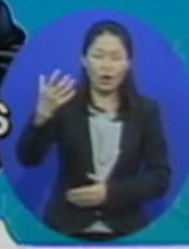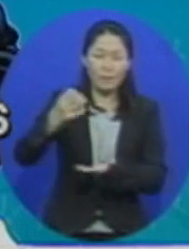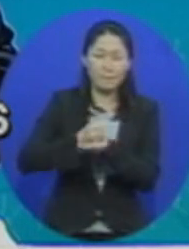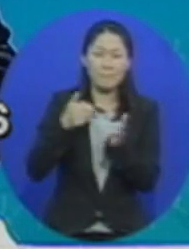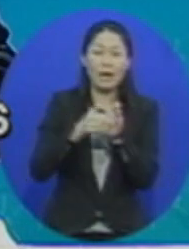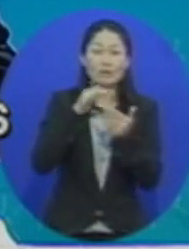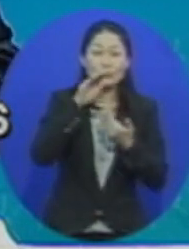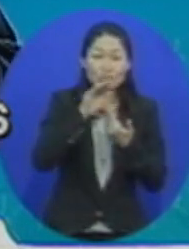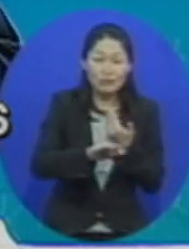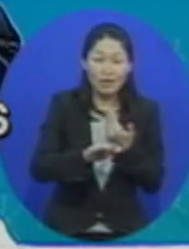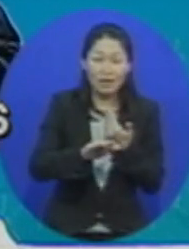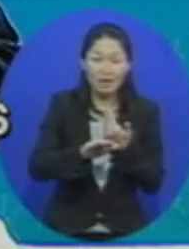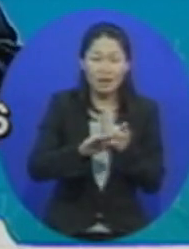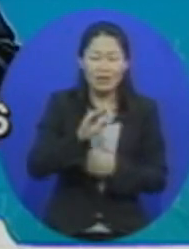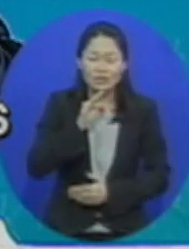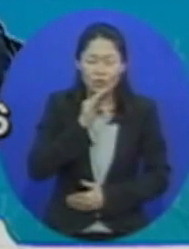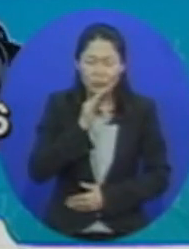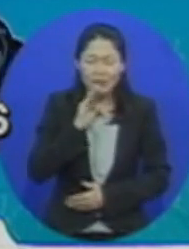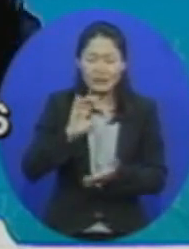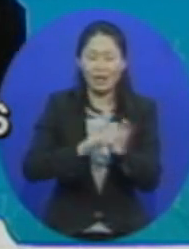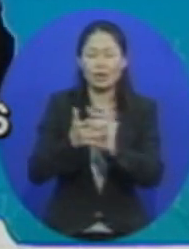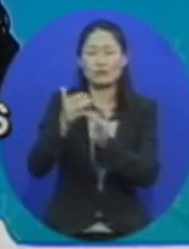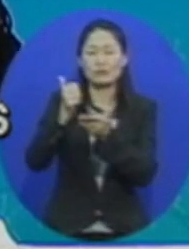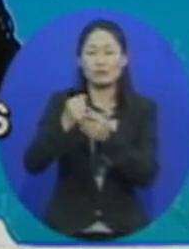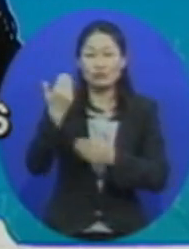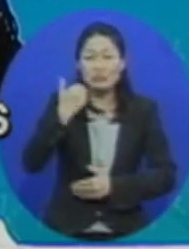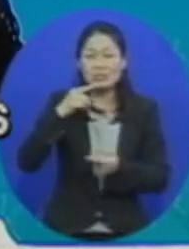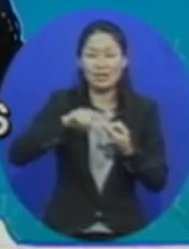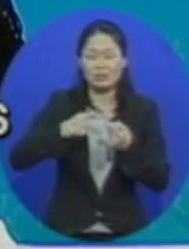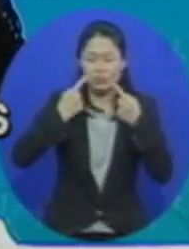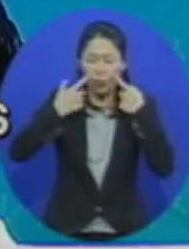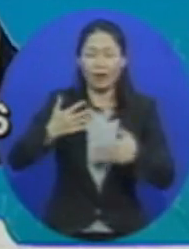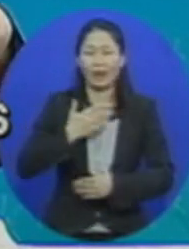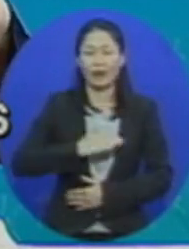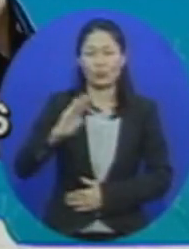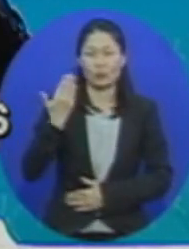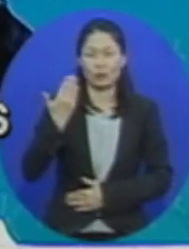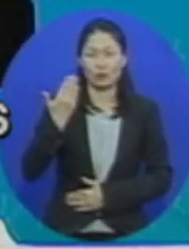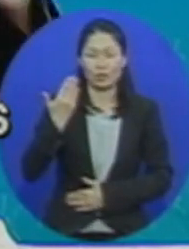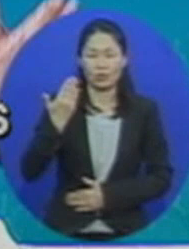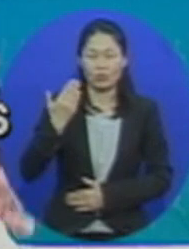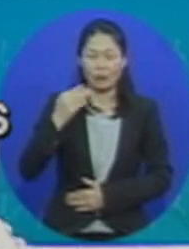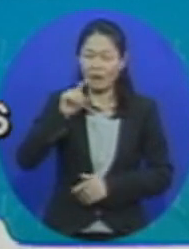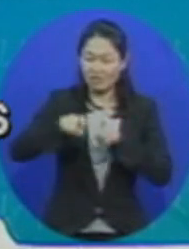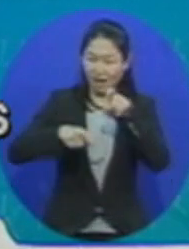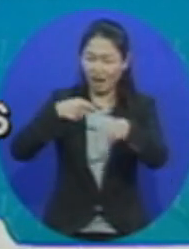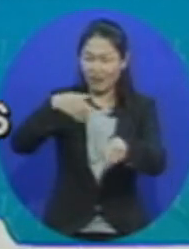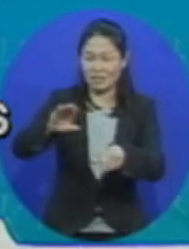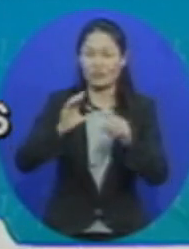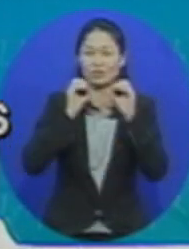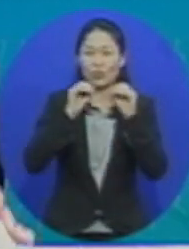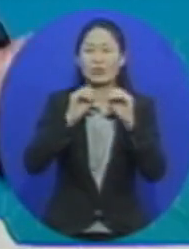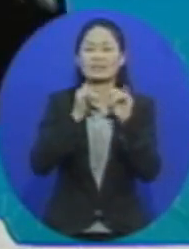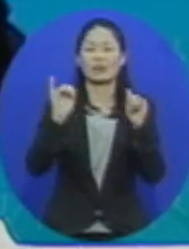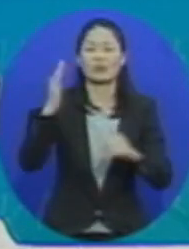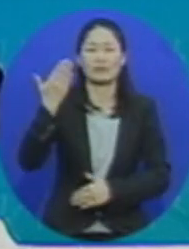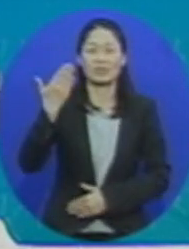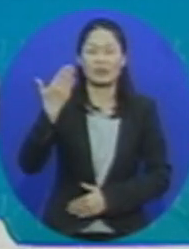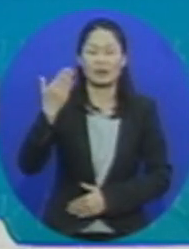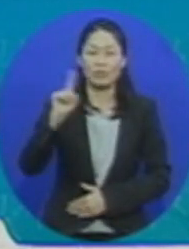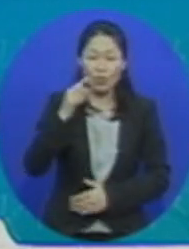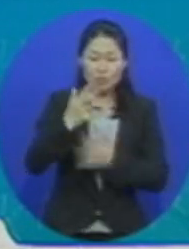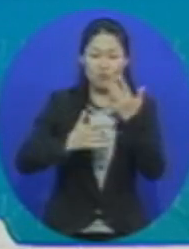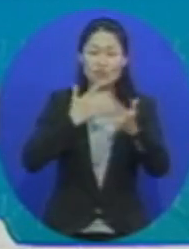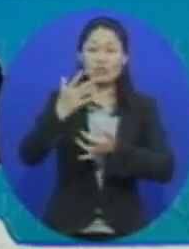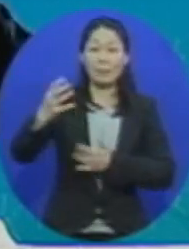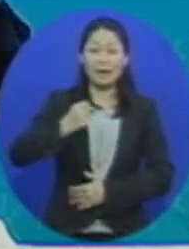그들이 빌어서 예수님이 누구신지 를 정확하게 알게 되고 그리고 나가서 전도자가 됩니다 불을 말았다고